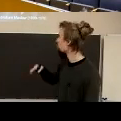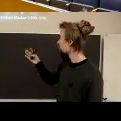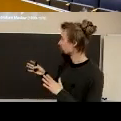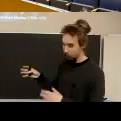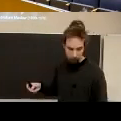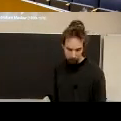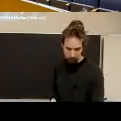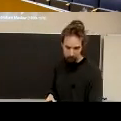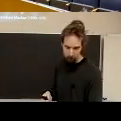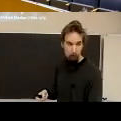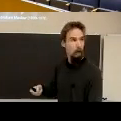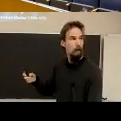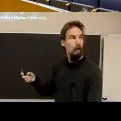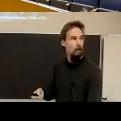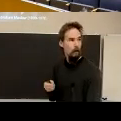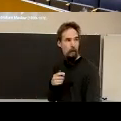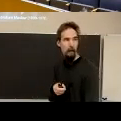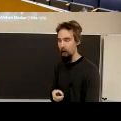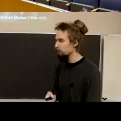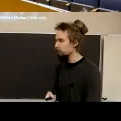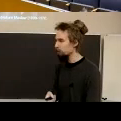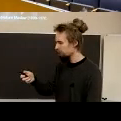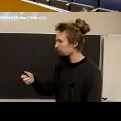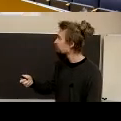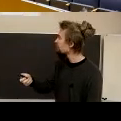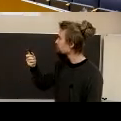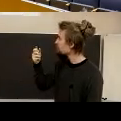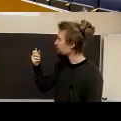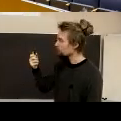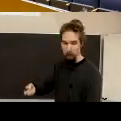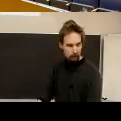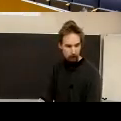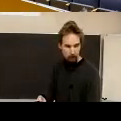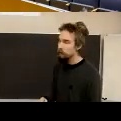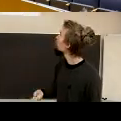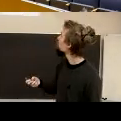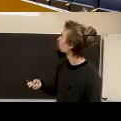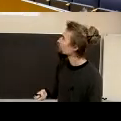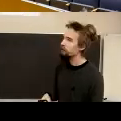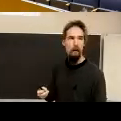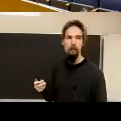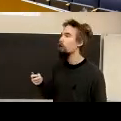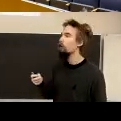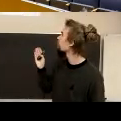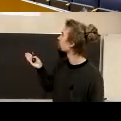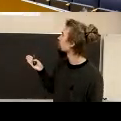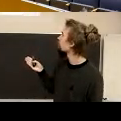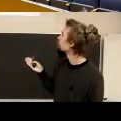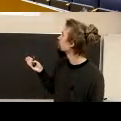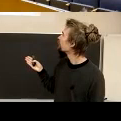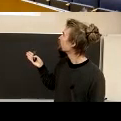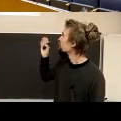kautta, tai sitten jotenkin itseisarvoisemmin. Koitan pitää vähän mennä nopeasti, jep, että päästään vielä